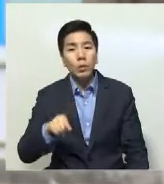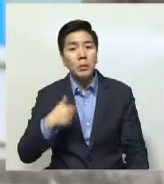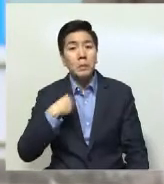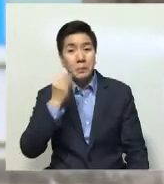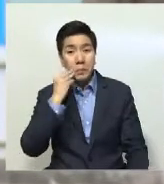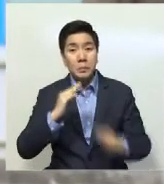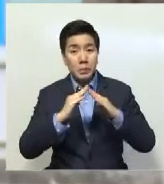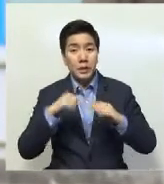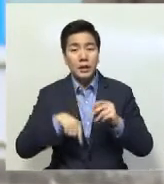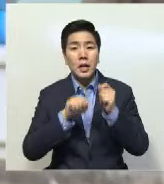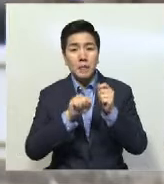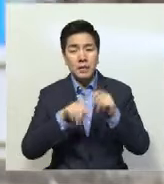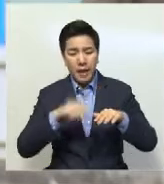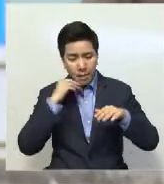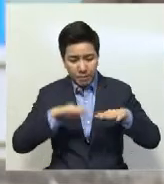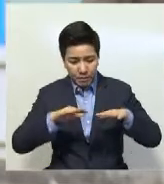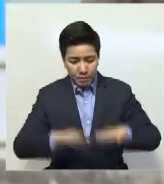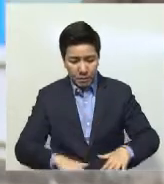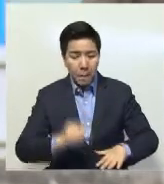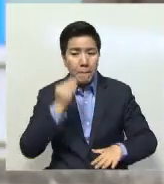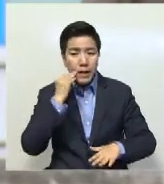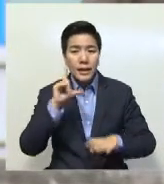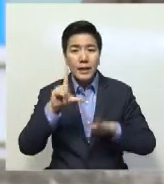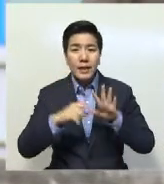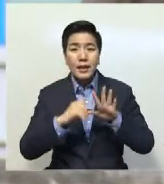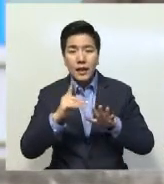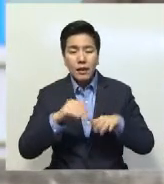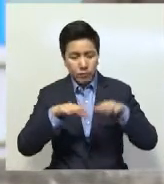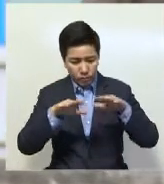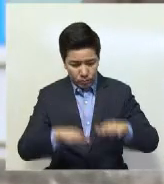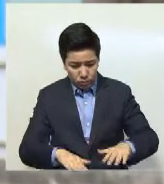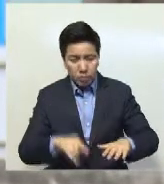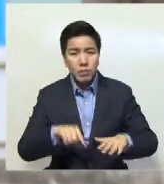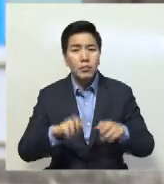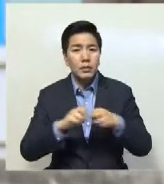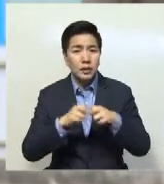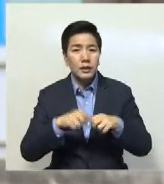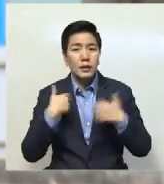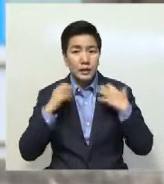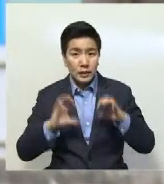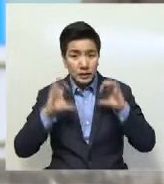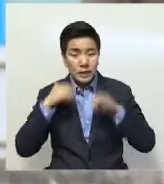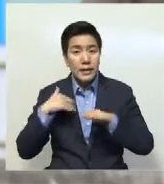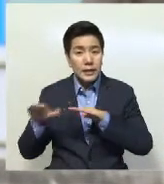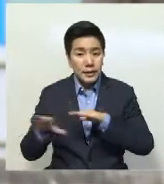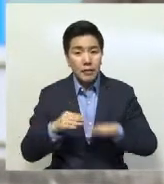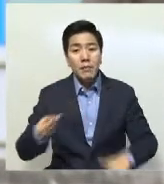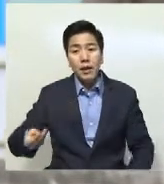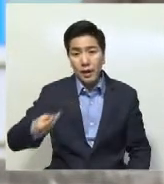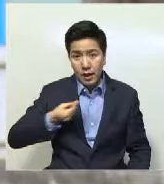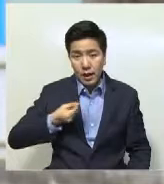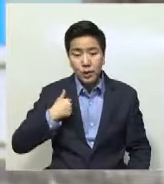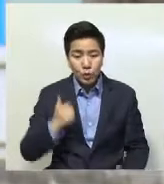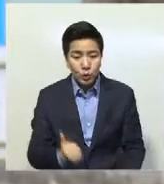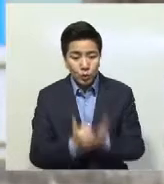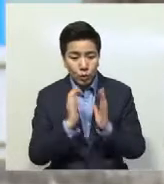านพี่เนี่ยเป็นบ้านที่อยู่ที่อำเภอที่ต่ำนะคะเป็นอำเภอบ้านลาดก็มีการเตรียมความพร้อมของทางราชการที่อยู่ที่อำเภอค่ะใน